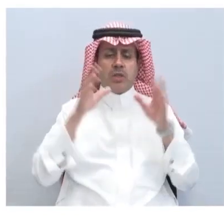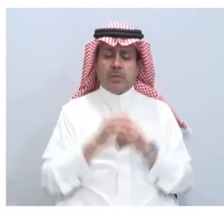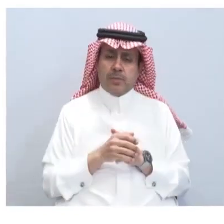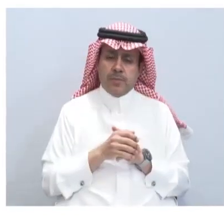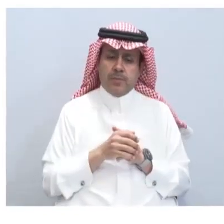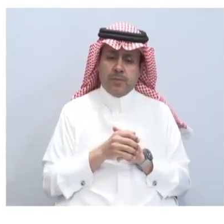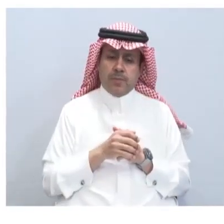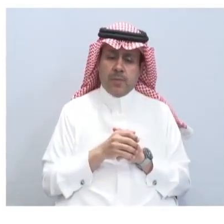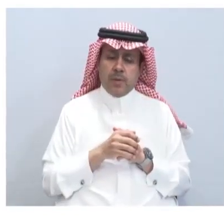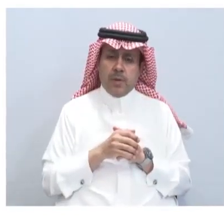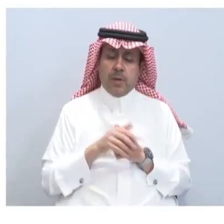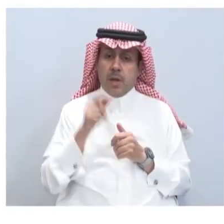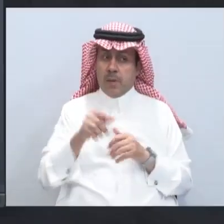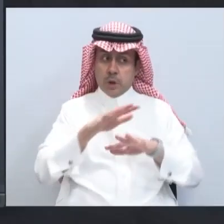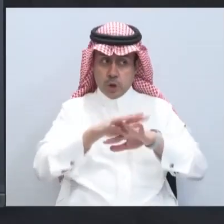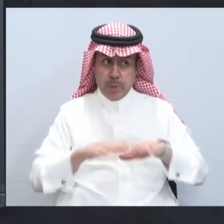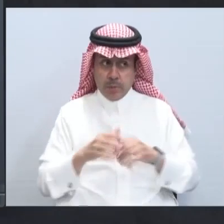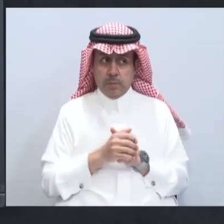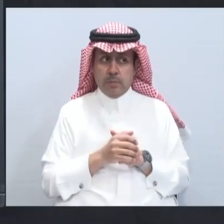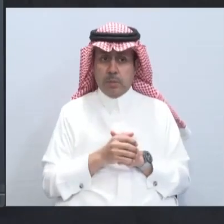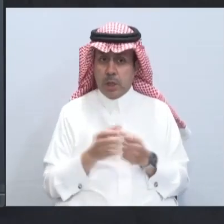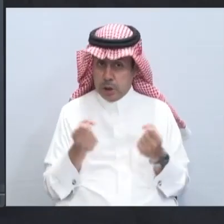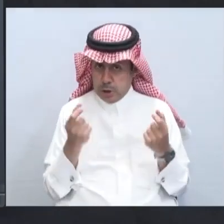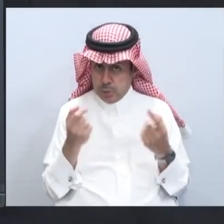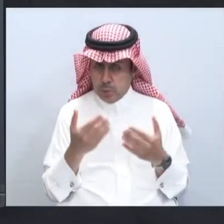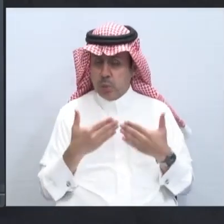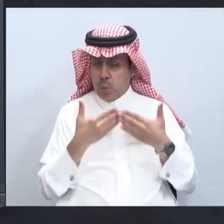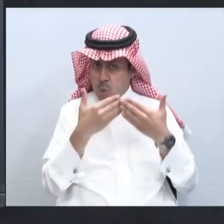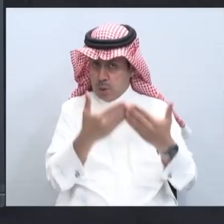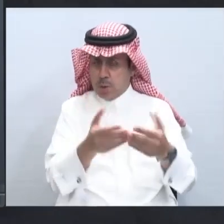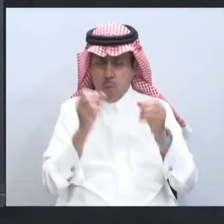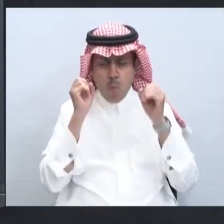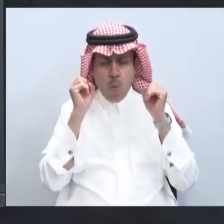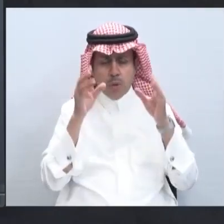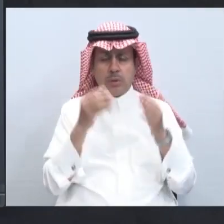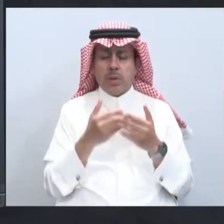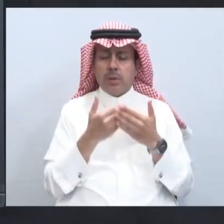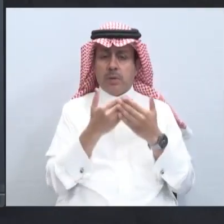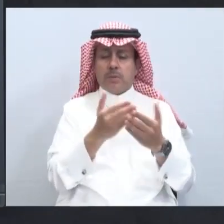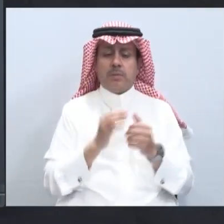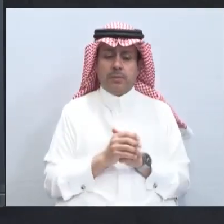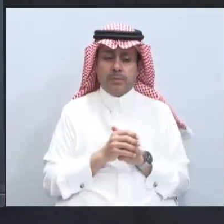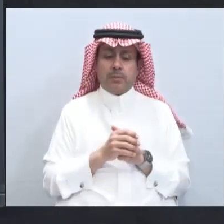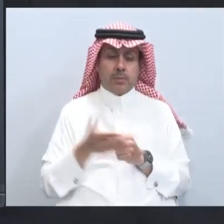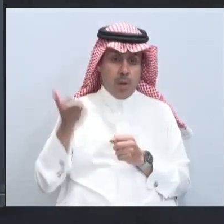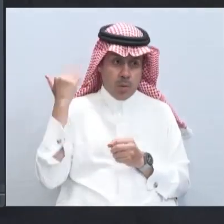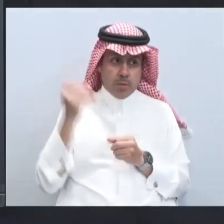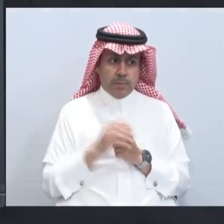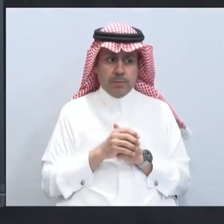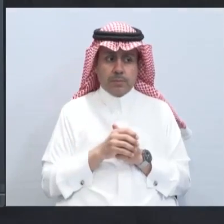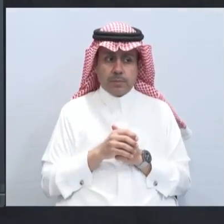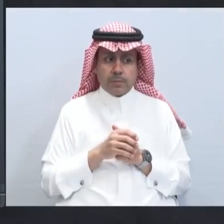او هذه الشبكه التي هي الانترنت قدمت لنا العديد من الخدمات التي ذكرناها لكم سابقا